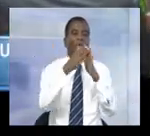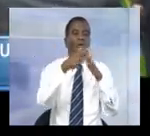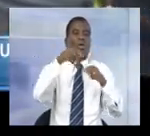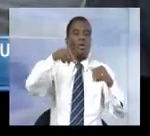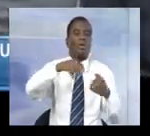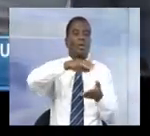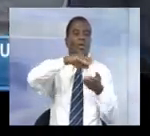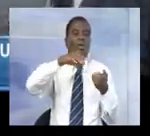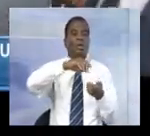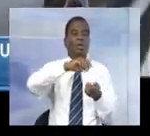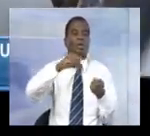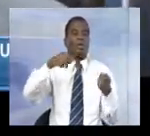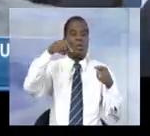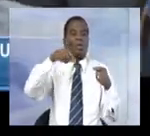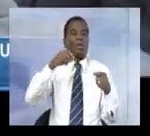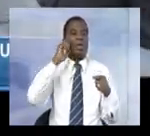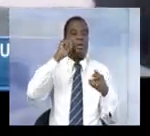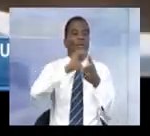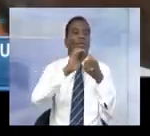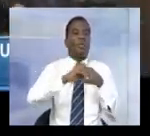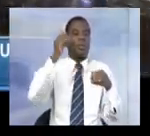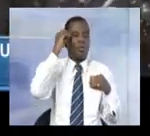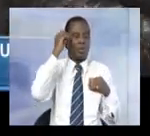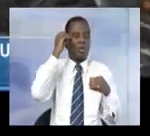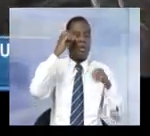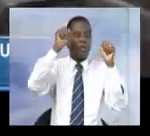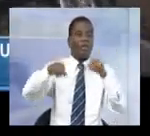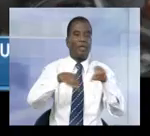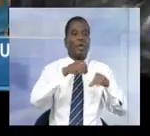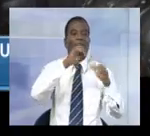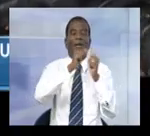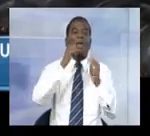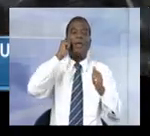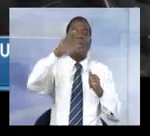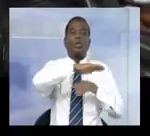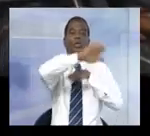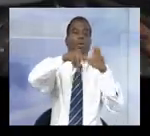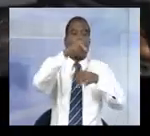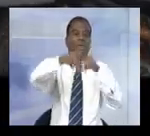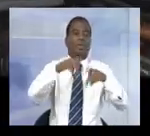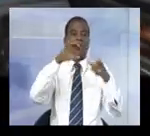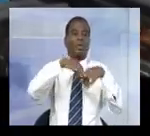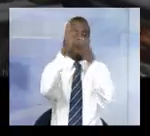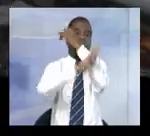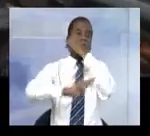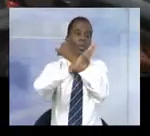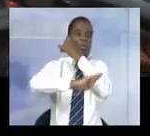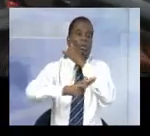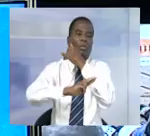que devait avoir la première dame de Côte d'Ivoire avec les femmes et l'ensemble des populations de l'Indénié Duablin.